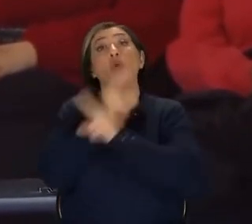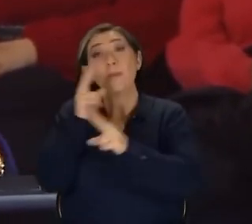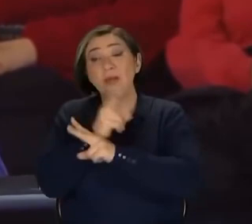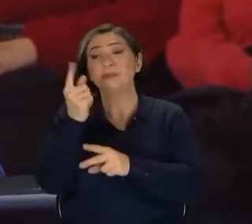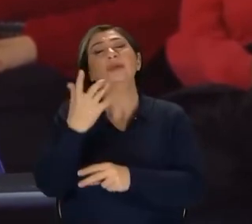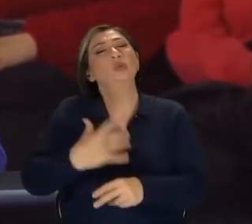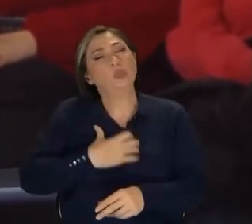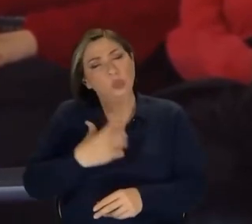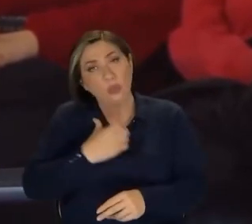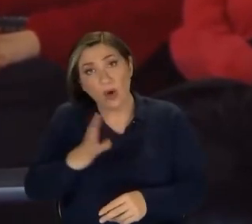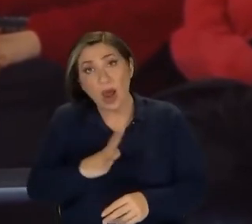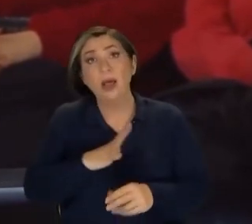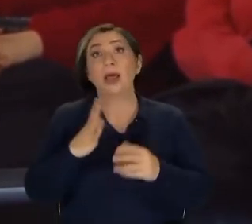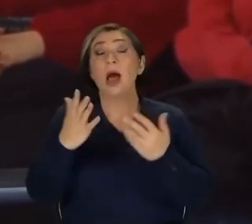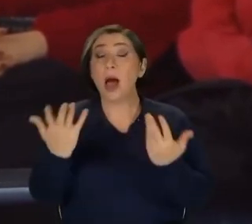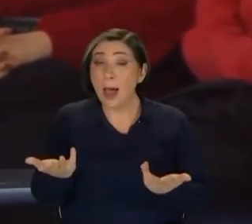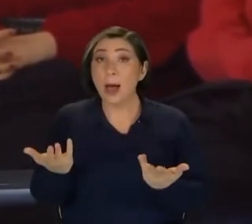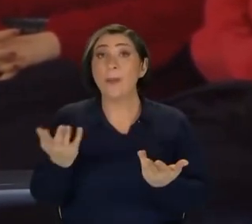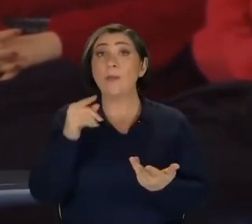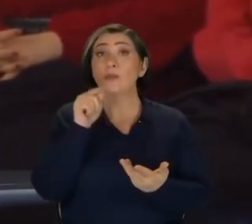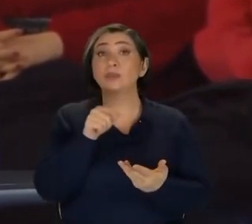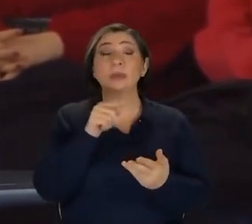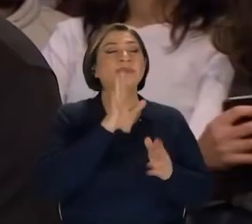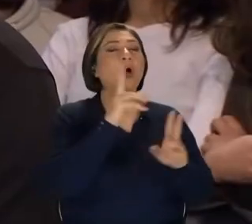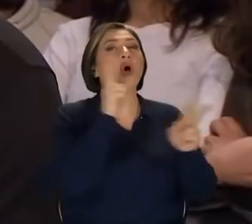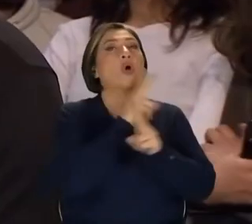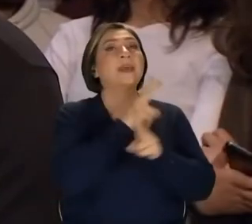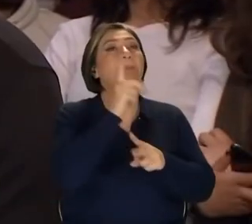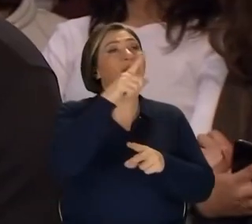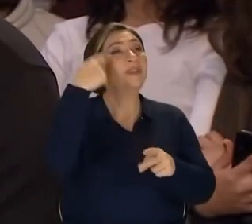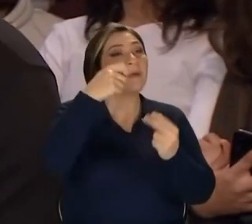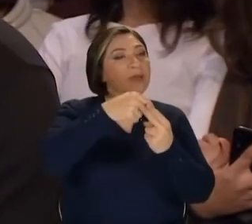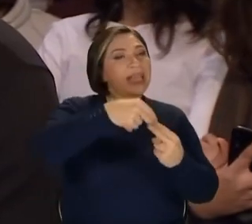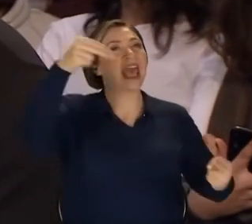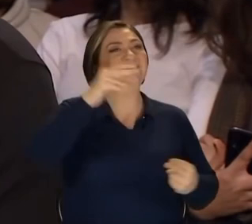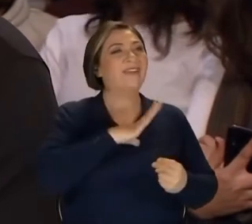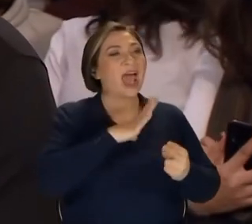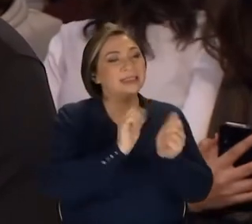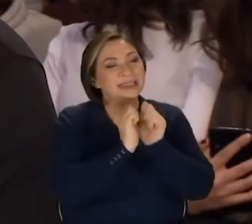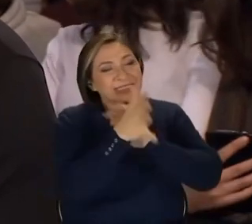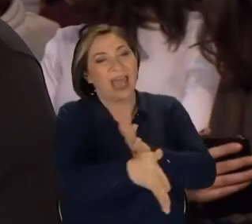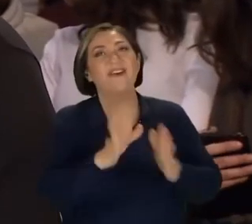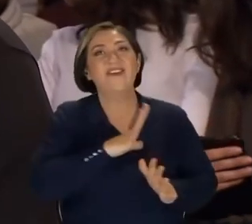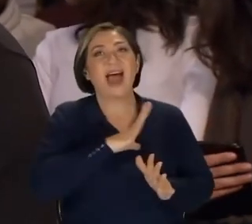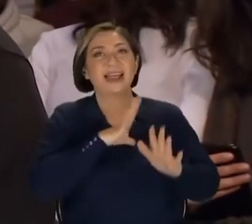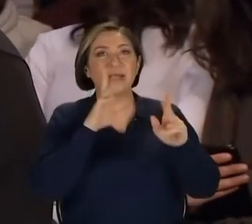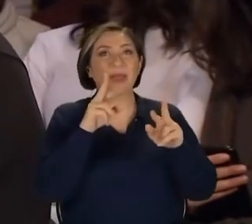yandan çok hüzünlüdür. Eyvah. Falan filan. Ama ya burada komedi bir... filminin bir macerası var ya bizim memlekette.